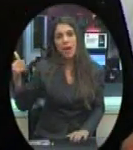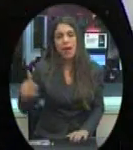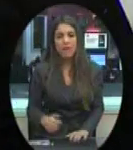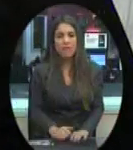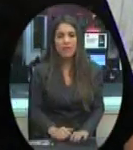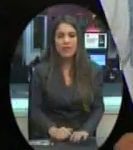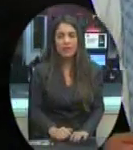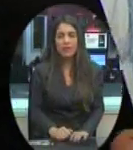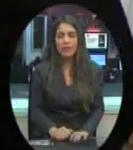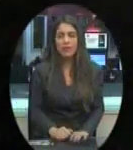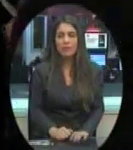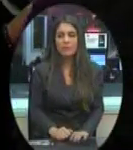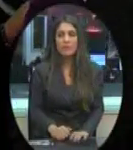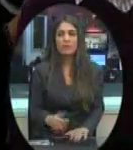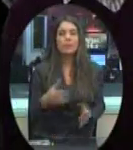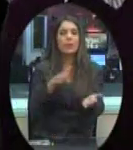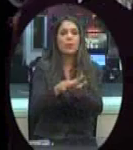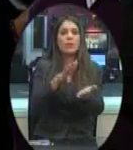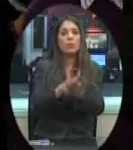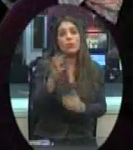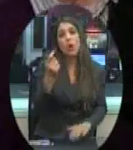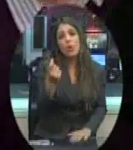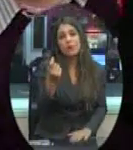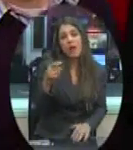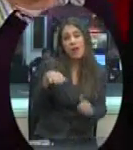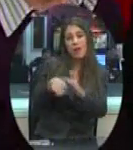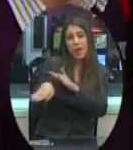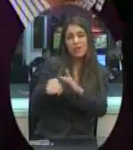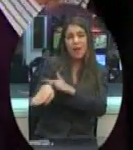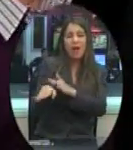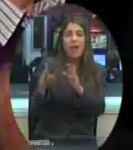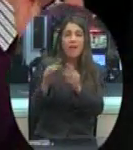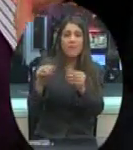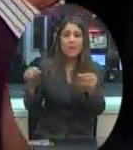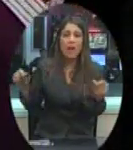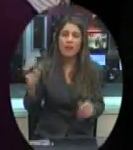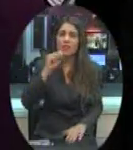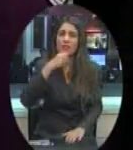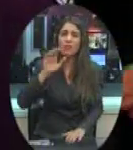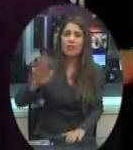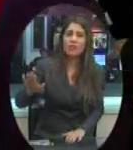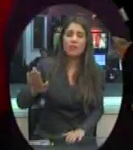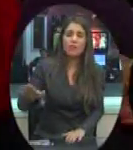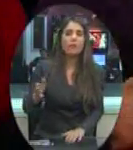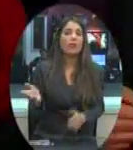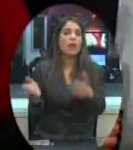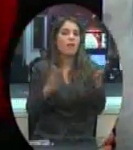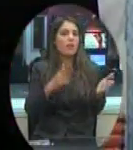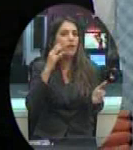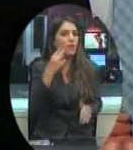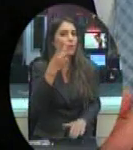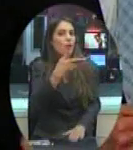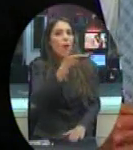בין בזבוז האוצר הזה איפשהו במרתף במחסן מחוסה באבק לבין התענוג לראות את הדברים האלה